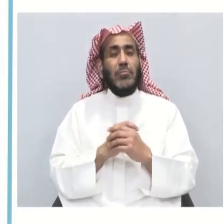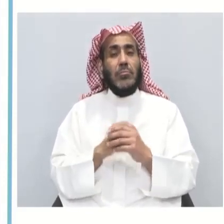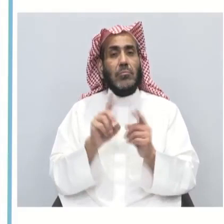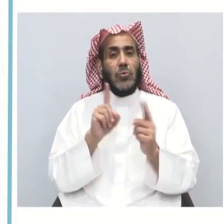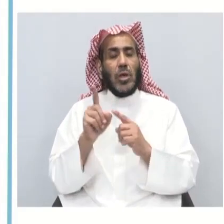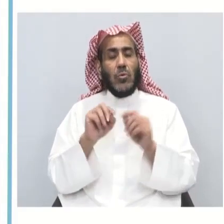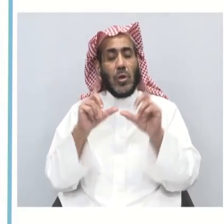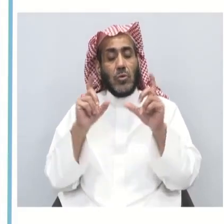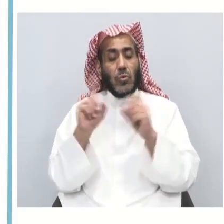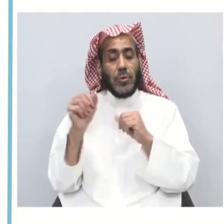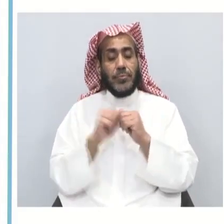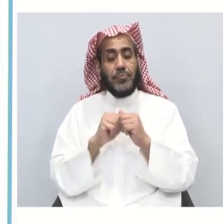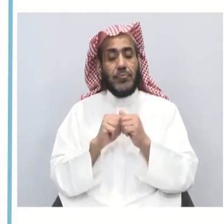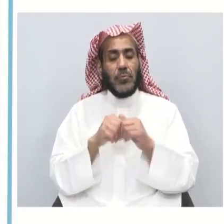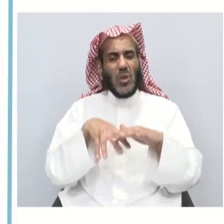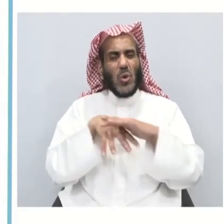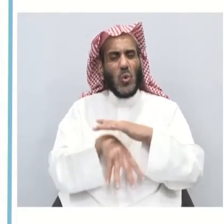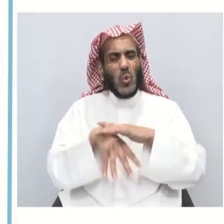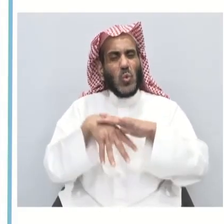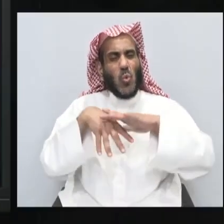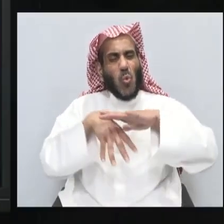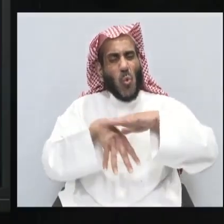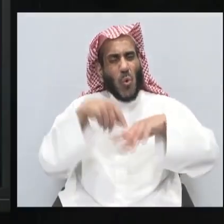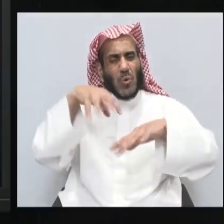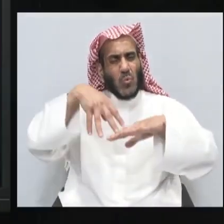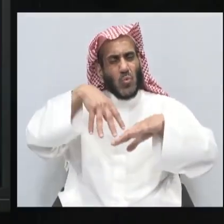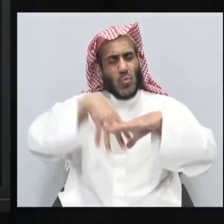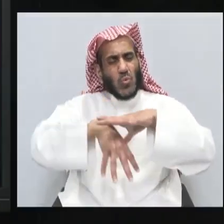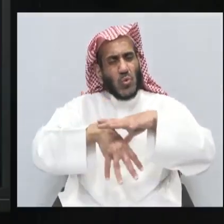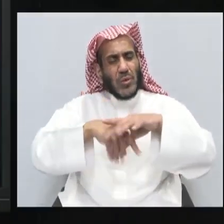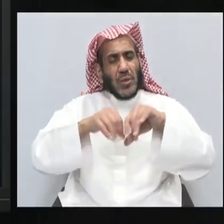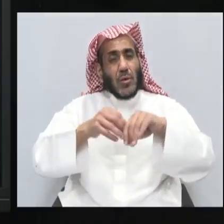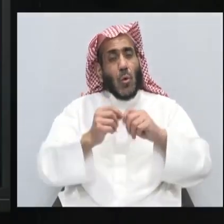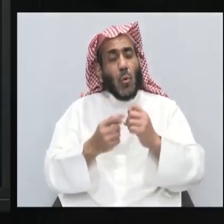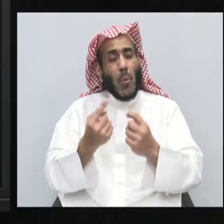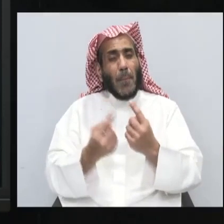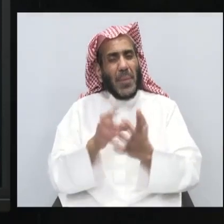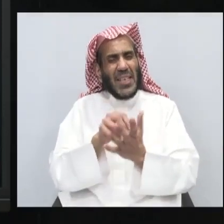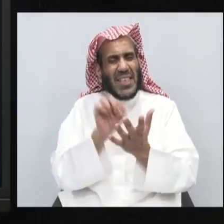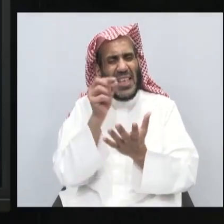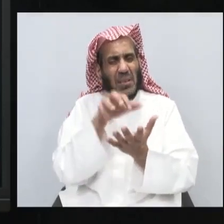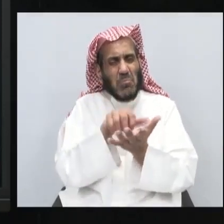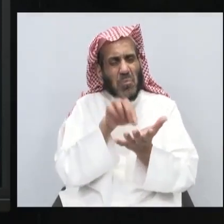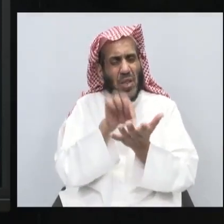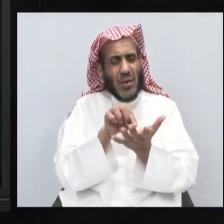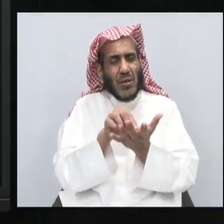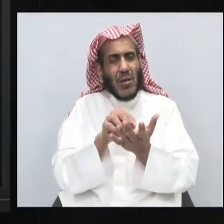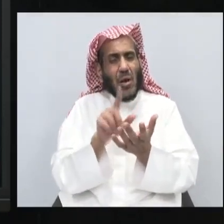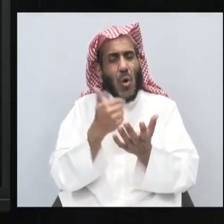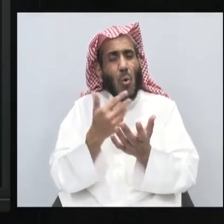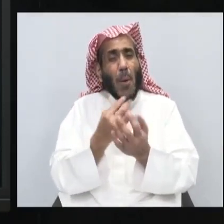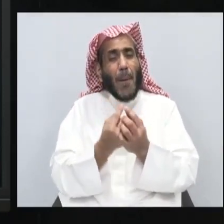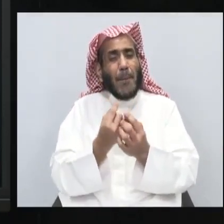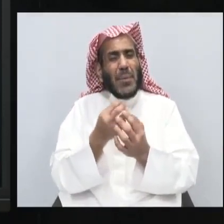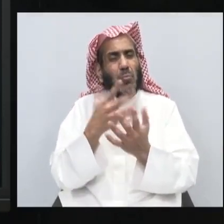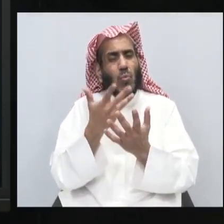شاهدوا هذه الصورة. الجذور ذكرنا أننا حينما نقوم بإنبات البذرة أول ما ينبت